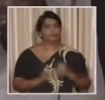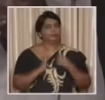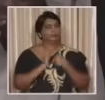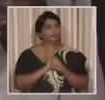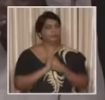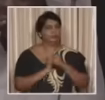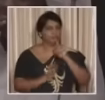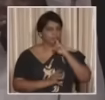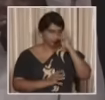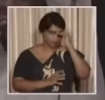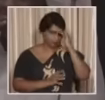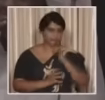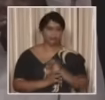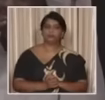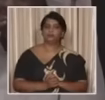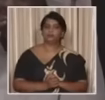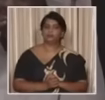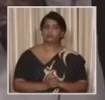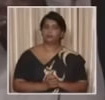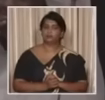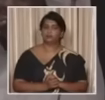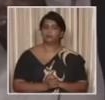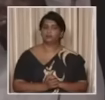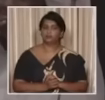ගරු කතානායකතුමනි